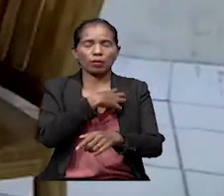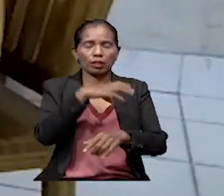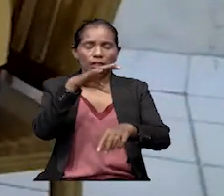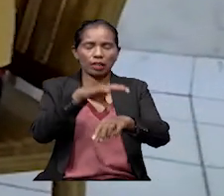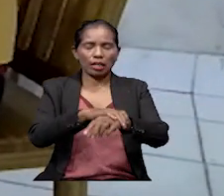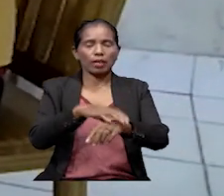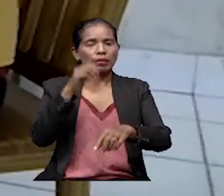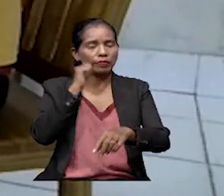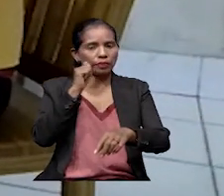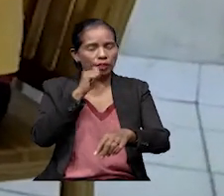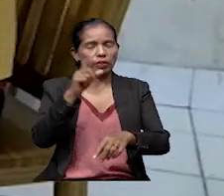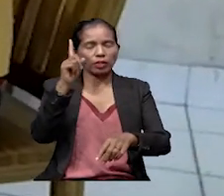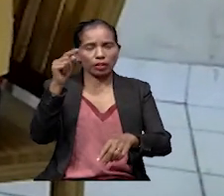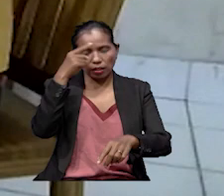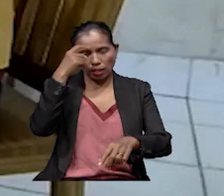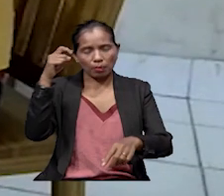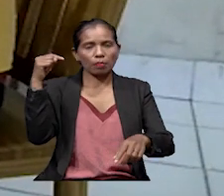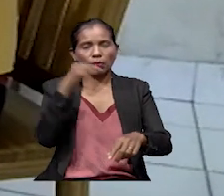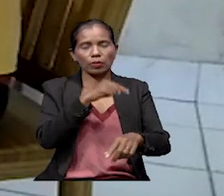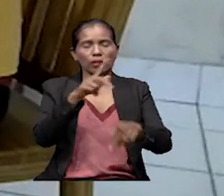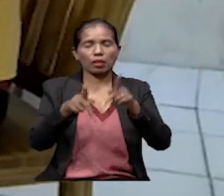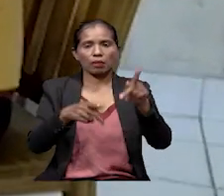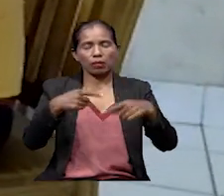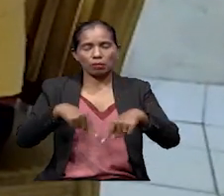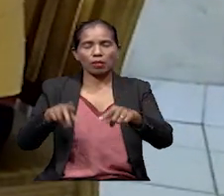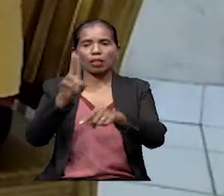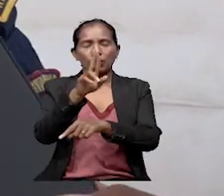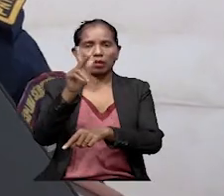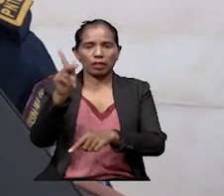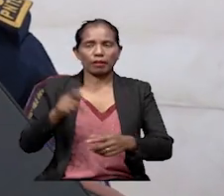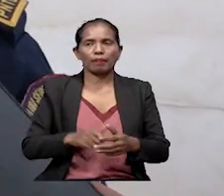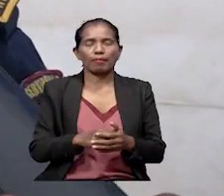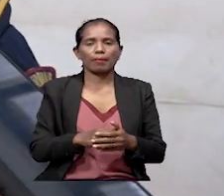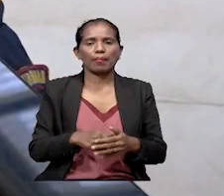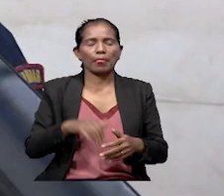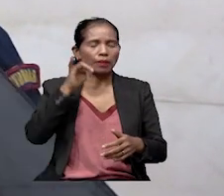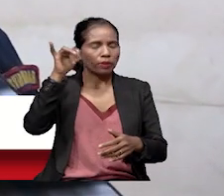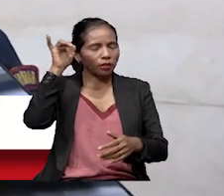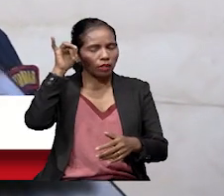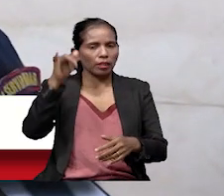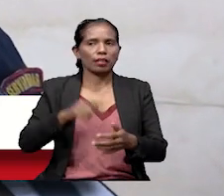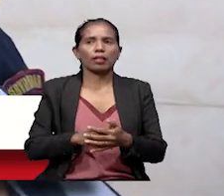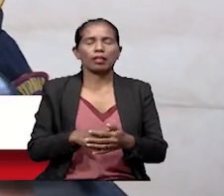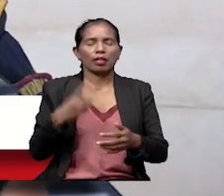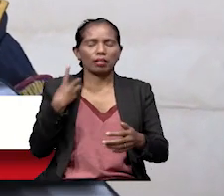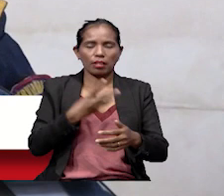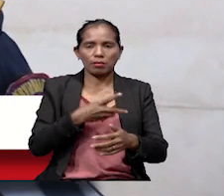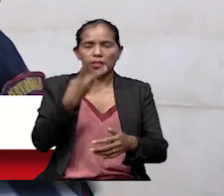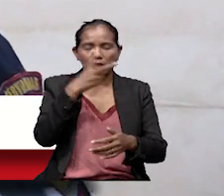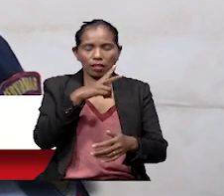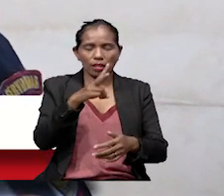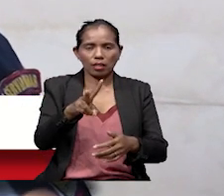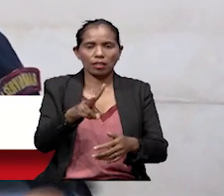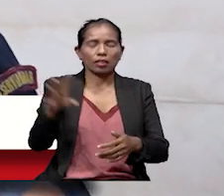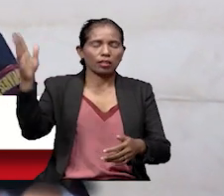sidang feto ne, tamba bosok ema atu ba Inglaterra. Horsei ke media itania patrolia posta